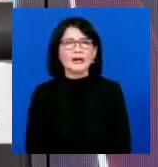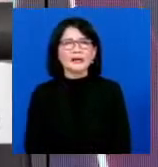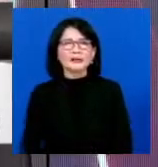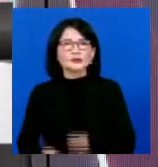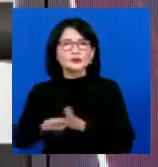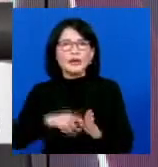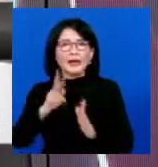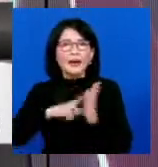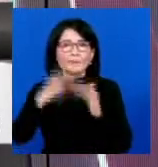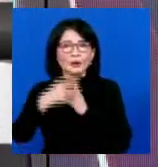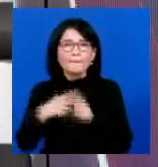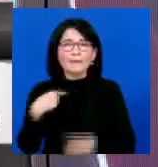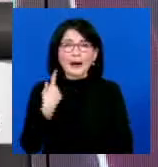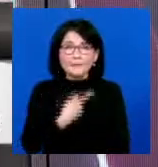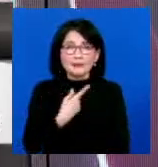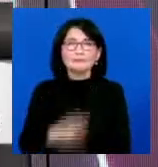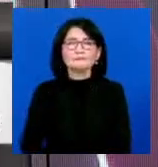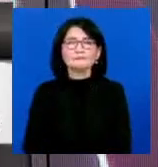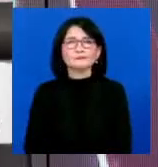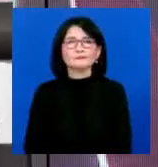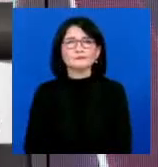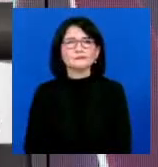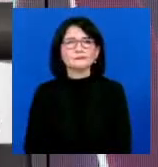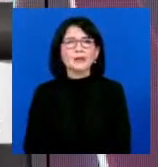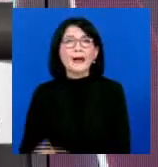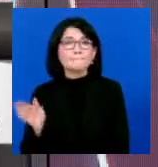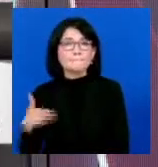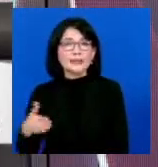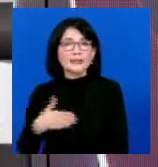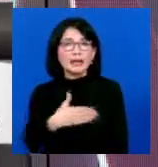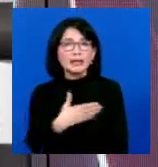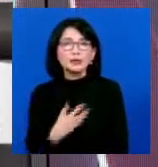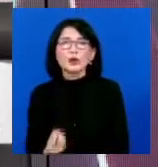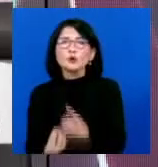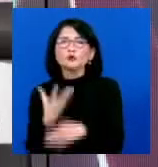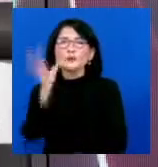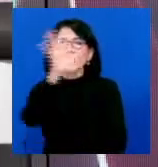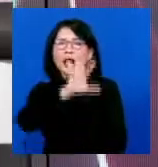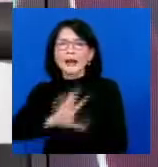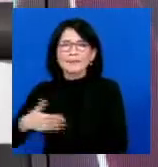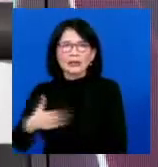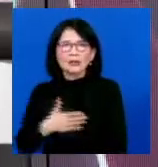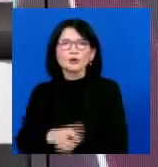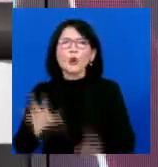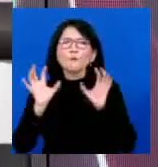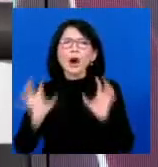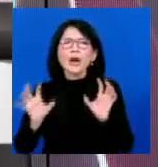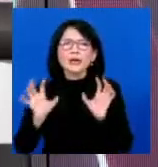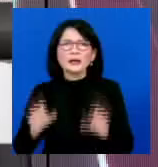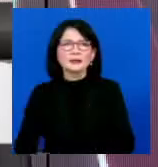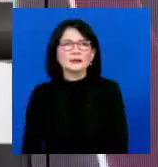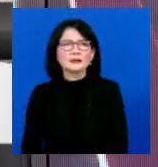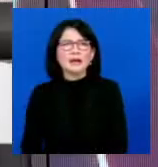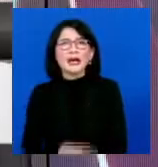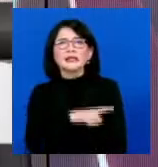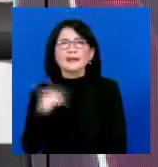Jar MK bahwa perikanan sumber daya alam perikanan ini cukup berlimpah ruah selama ini